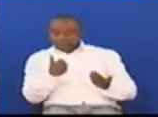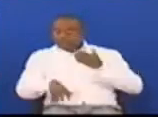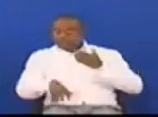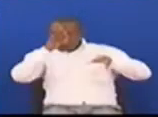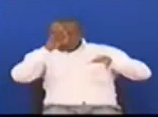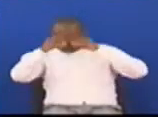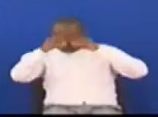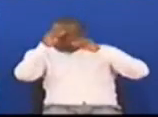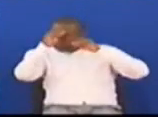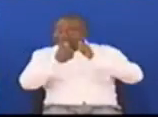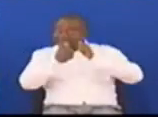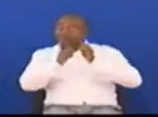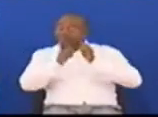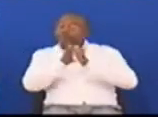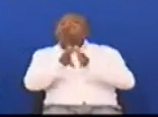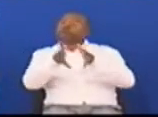sana,